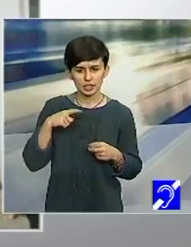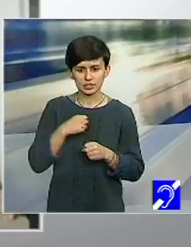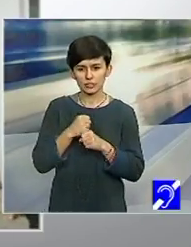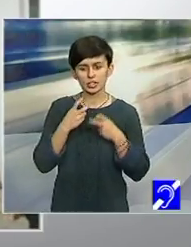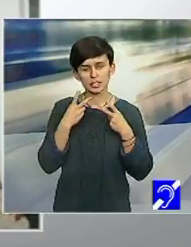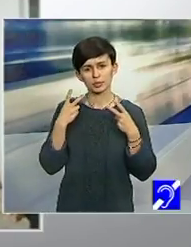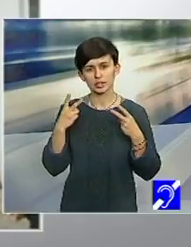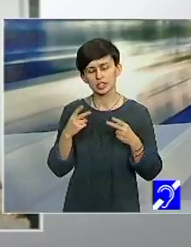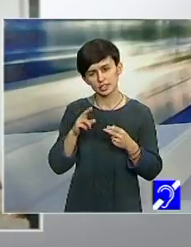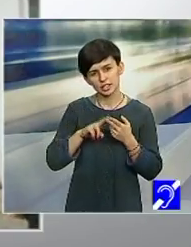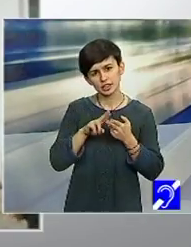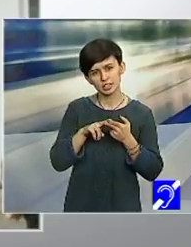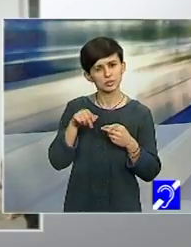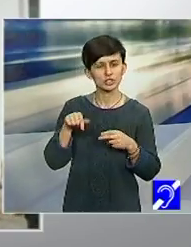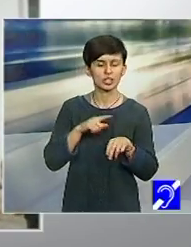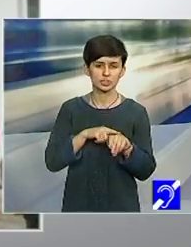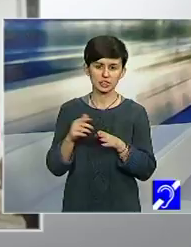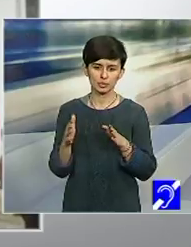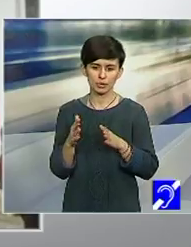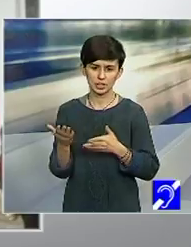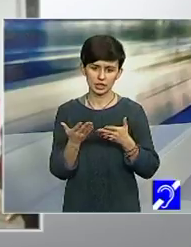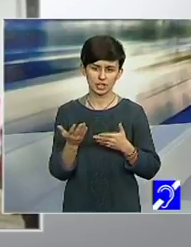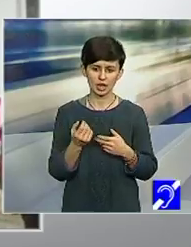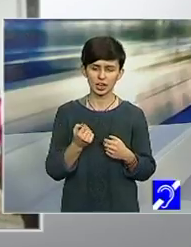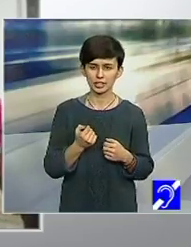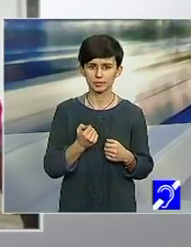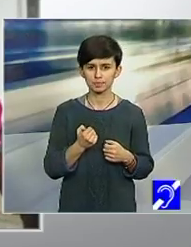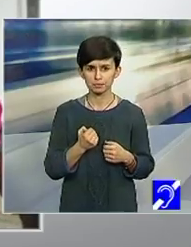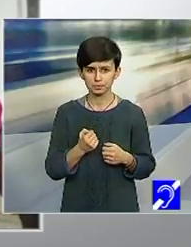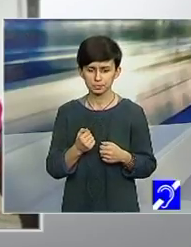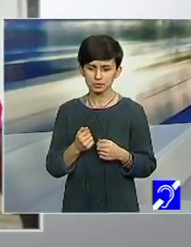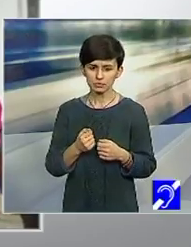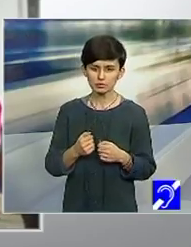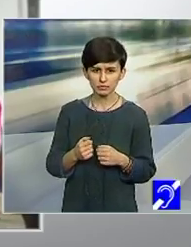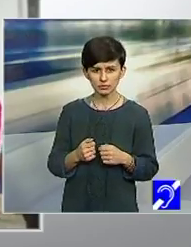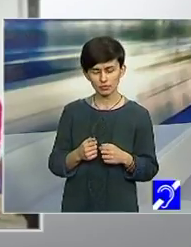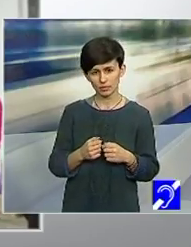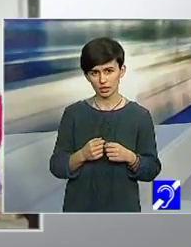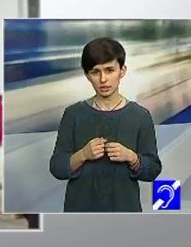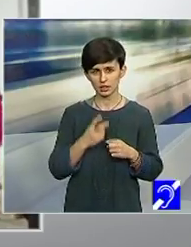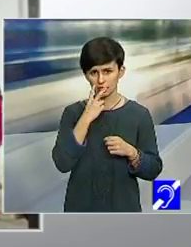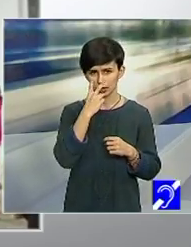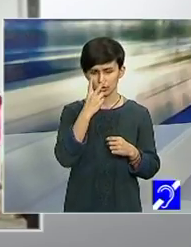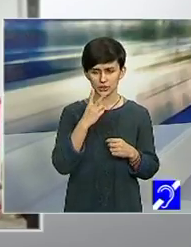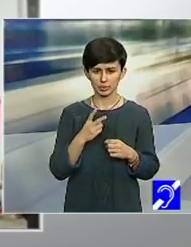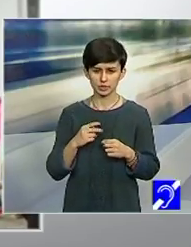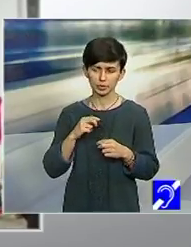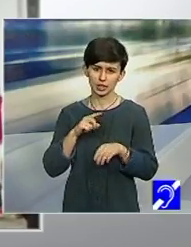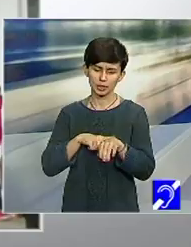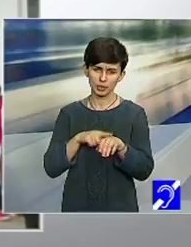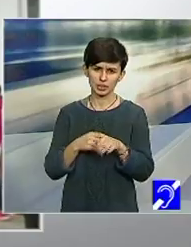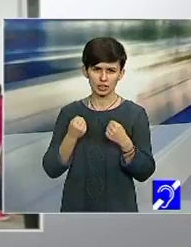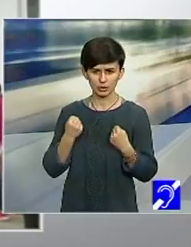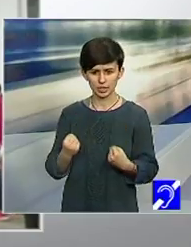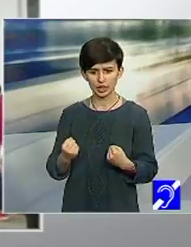să ne întâlnim și în aceste momente în care ne oprim asupra momentelor mai dificile din trecut, asupra